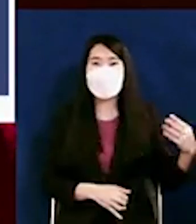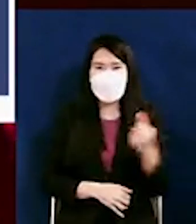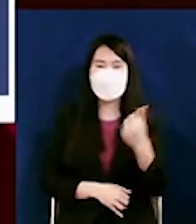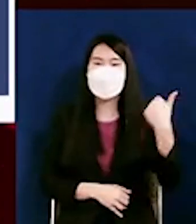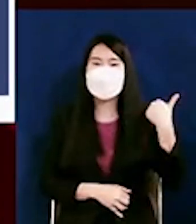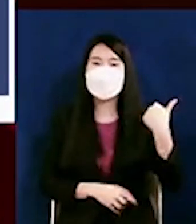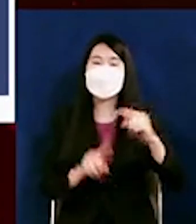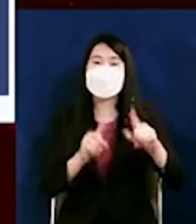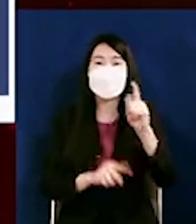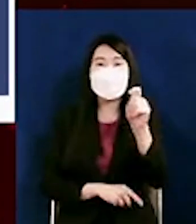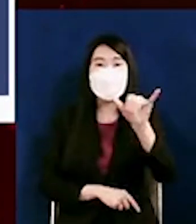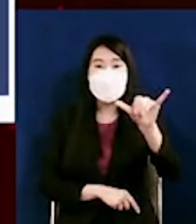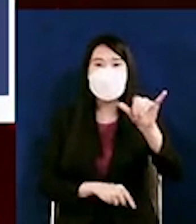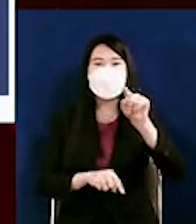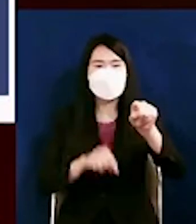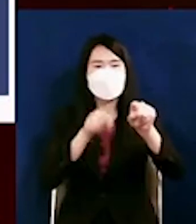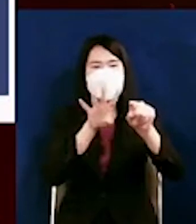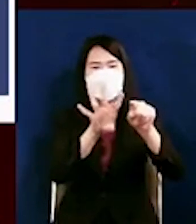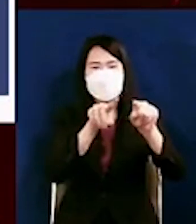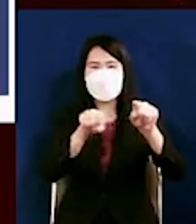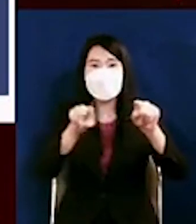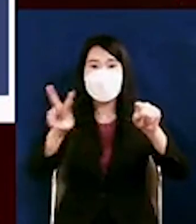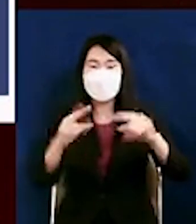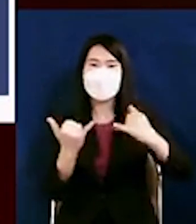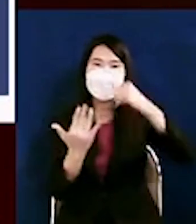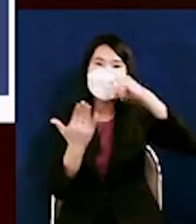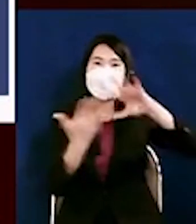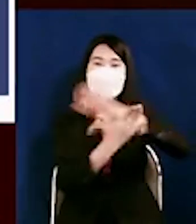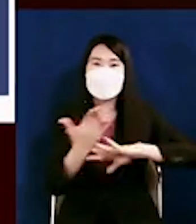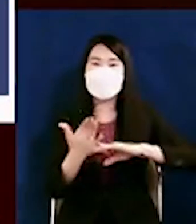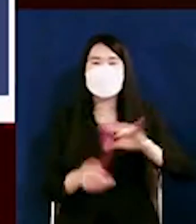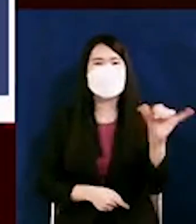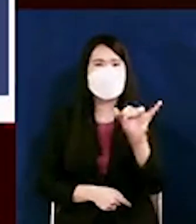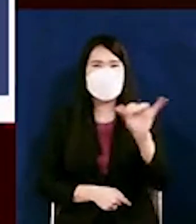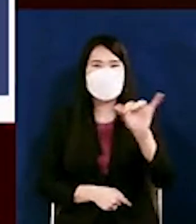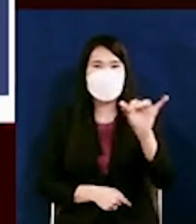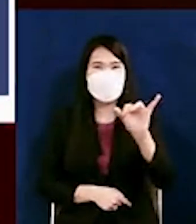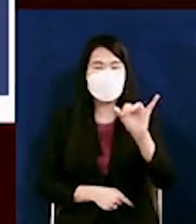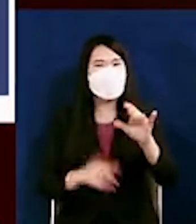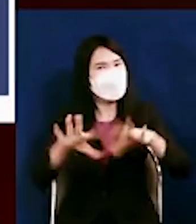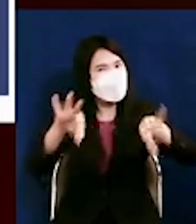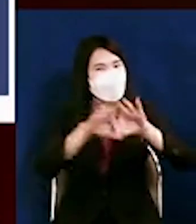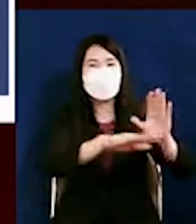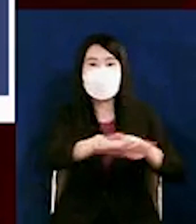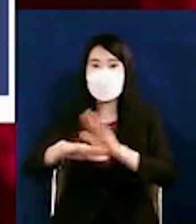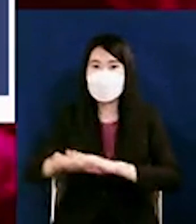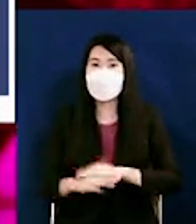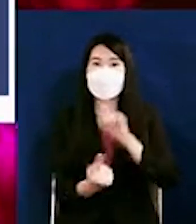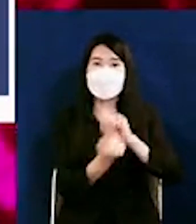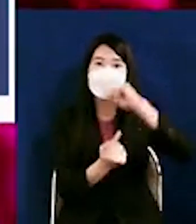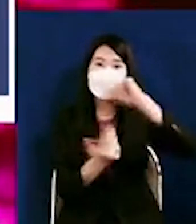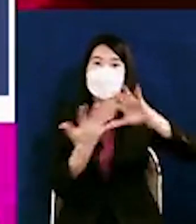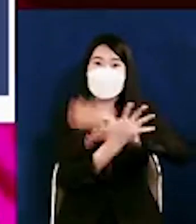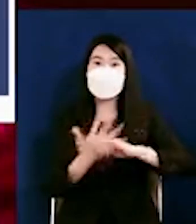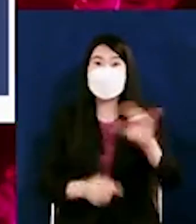AY.4.2 เนี่ยยังไม่พบในประเทศไทยเลยนะอันนี้ขอขีดเส้นใต้2เส้นนะครับยังไม่พ